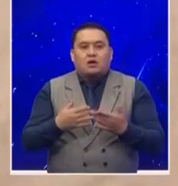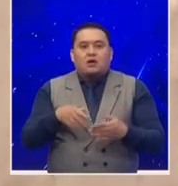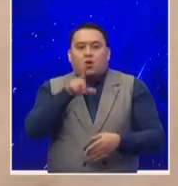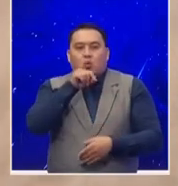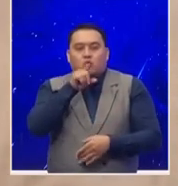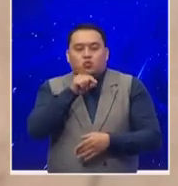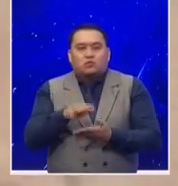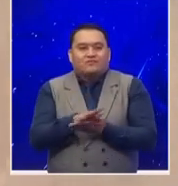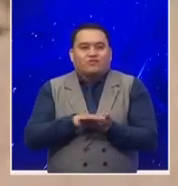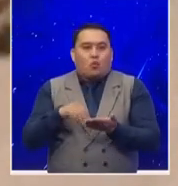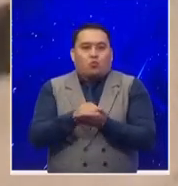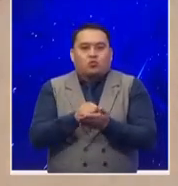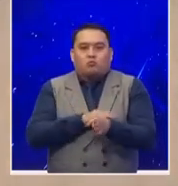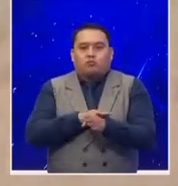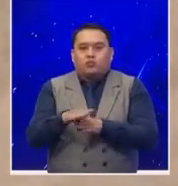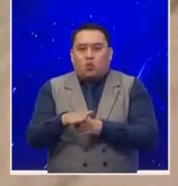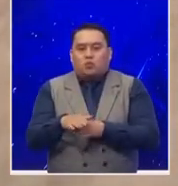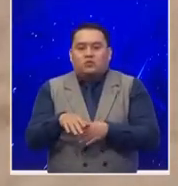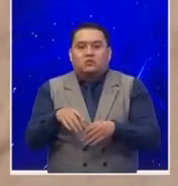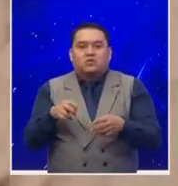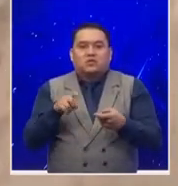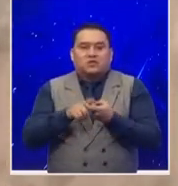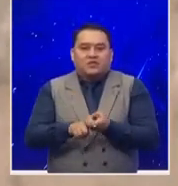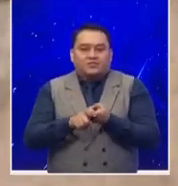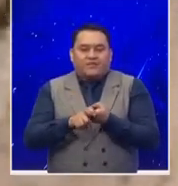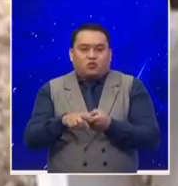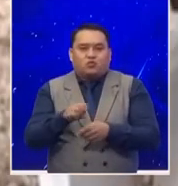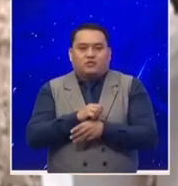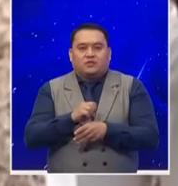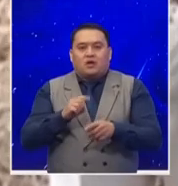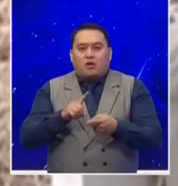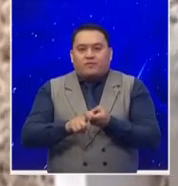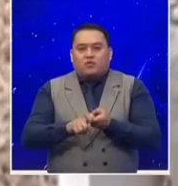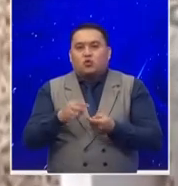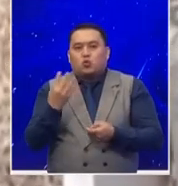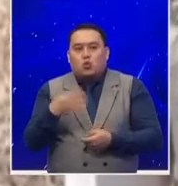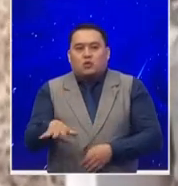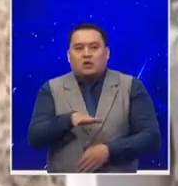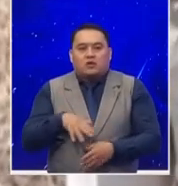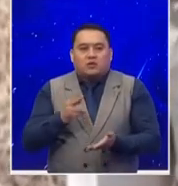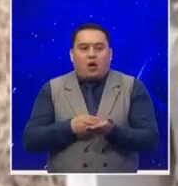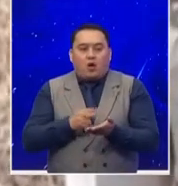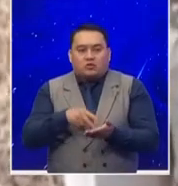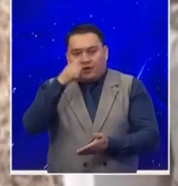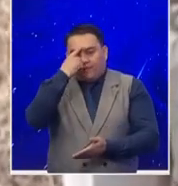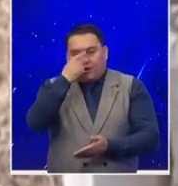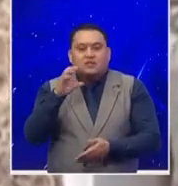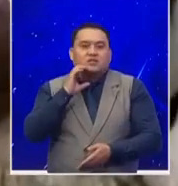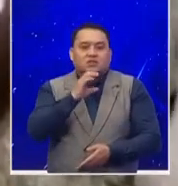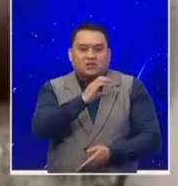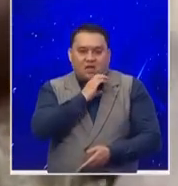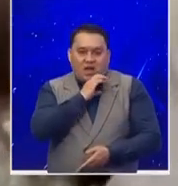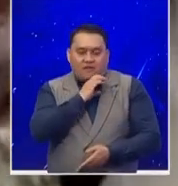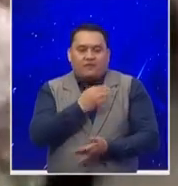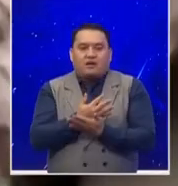қырылды. Құстардың жаппай қырылуына құс тұмауының өршуі себеп болған. Вирус кем дегенде 4 штатта расталды. Үндістанның солтүстігіндегі